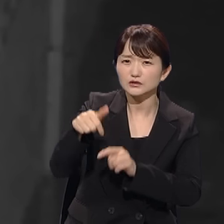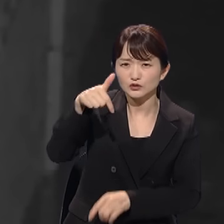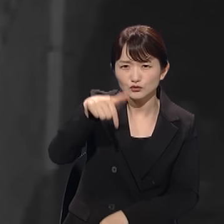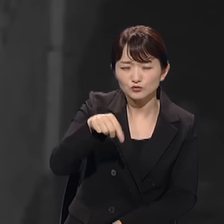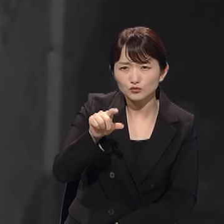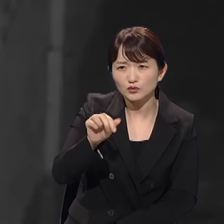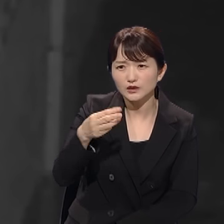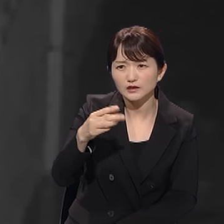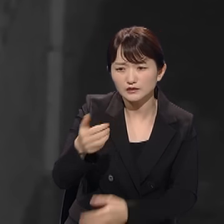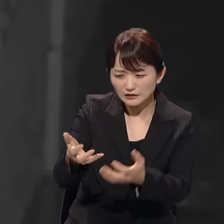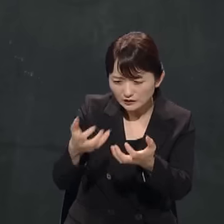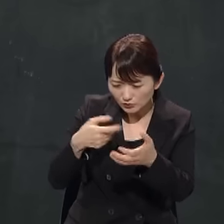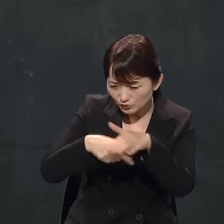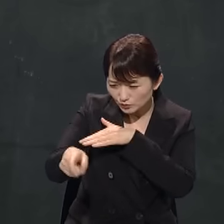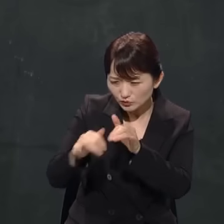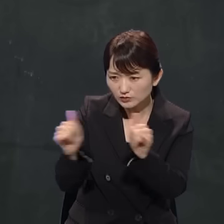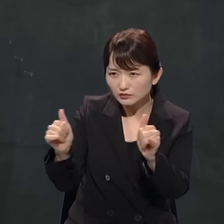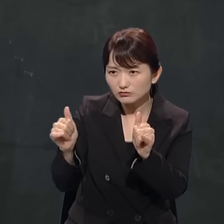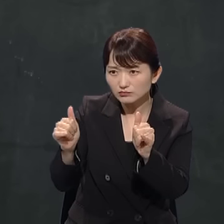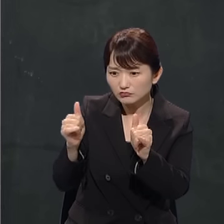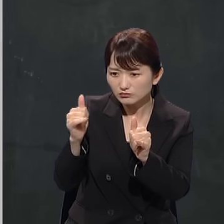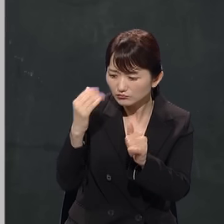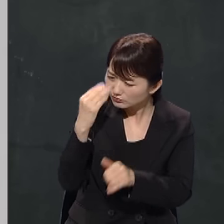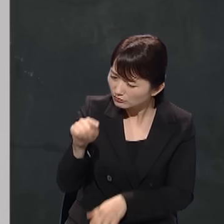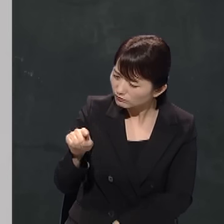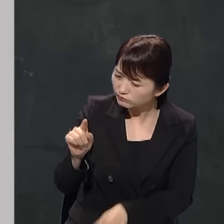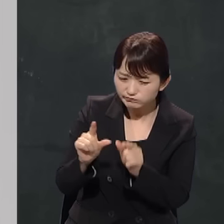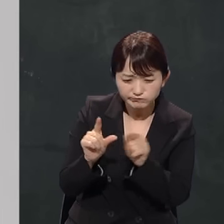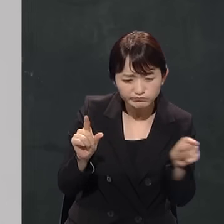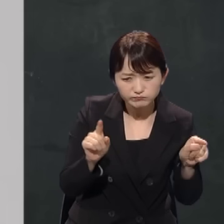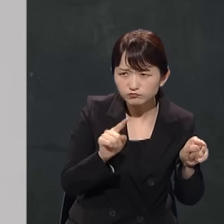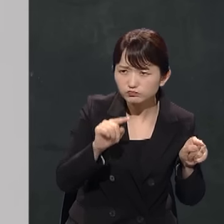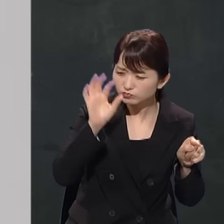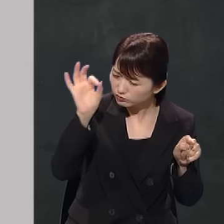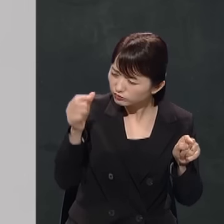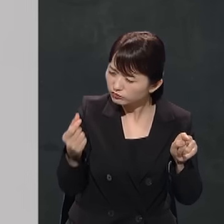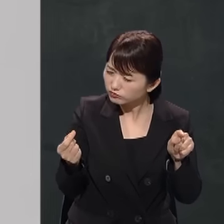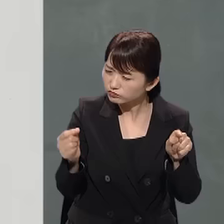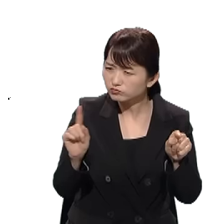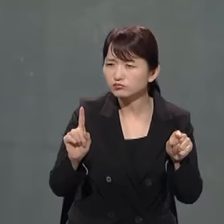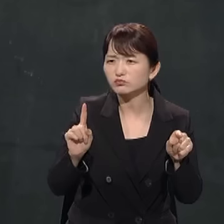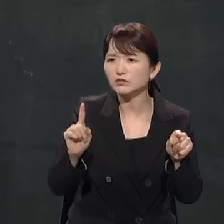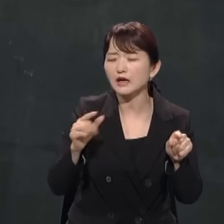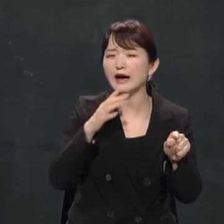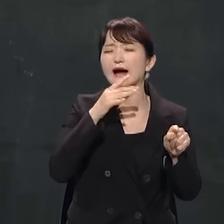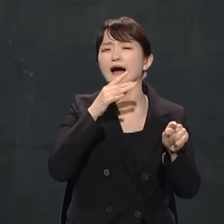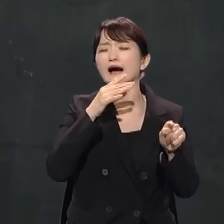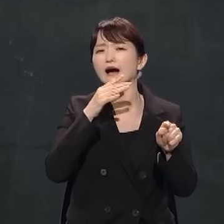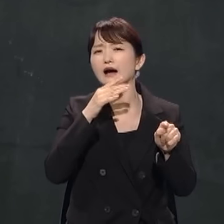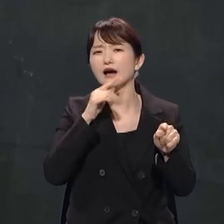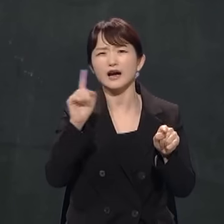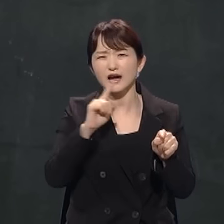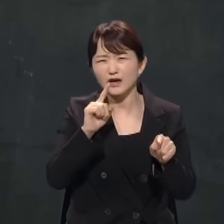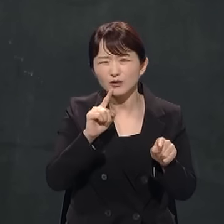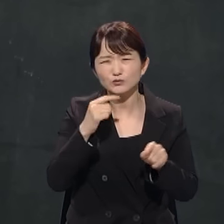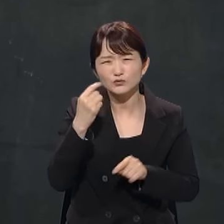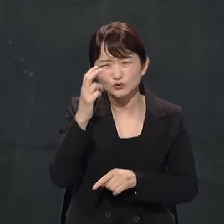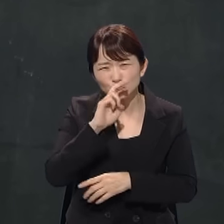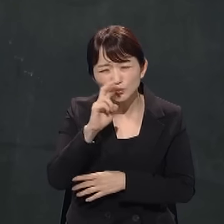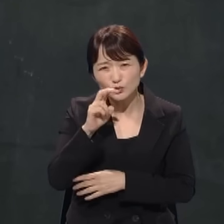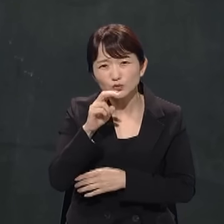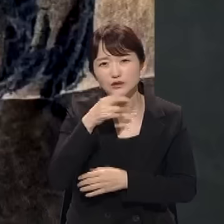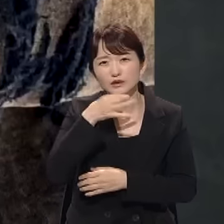짠 공개가 됐죠. 그런데 이걸 본 일부 누리꾼들 어디서 봤는데? 아, 아무 노래 지코. 그